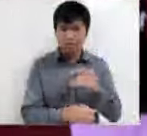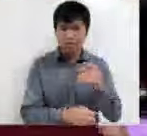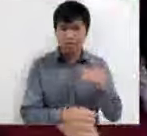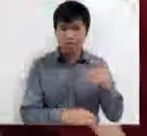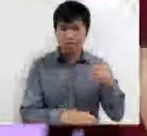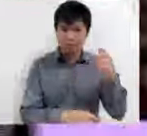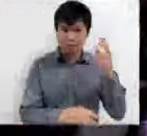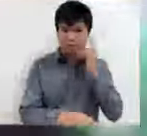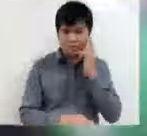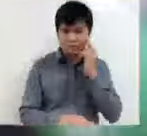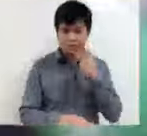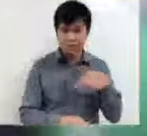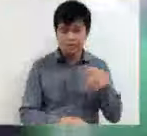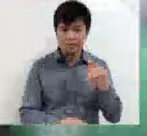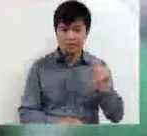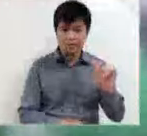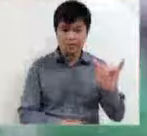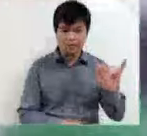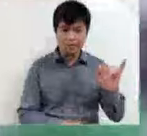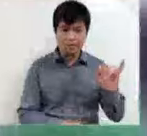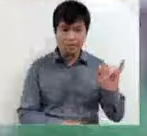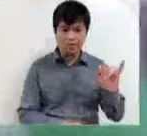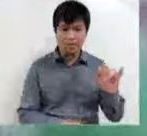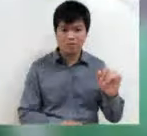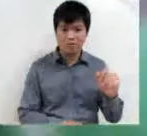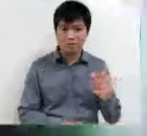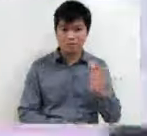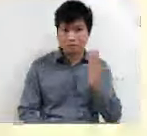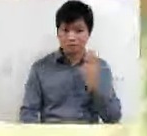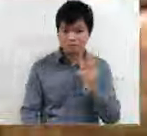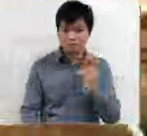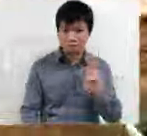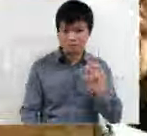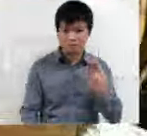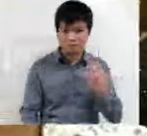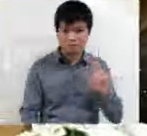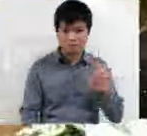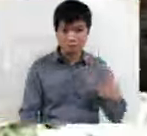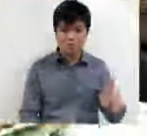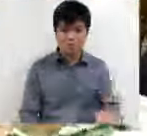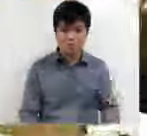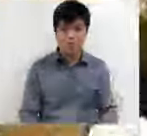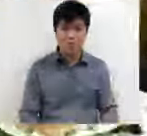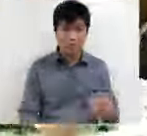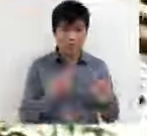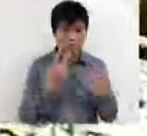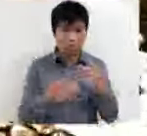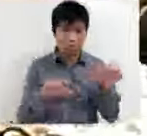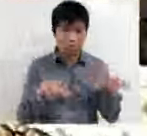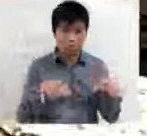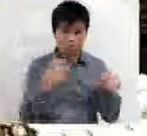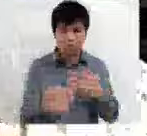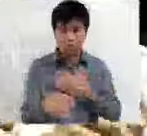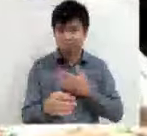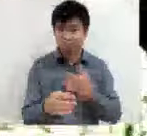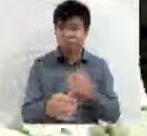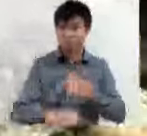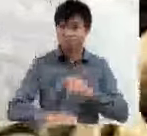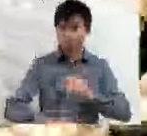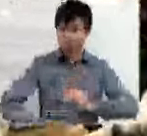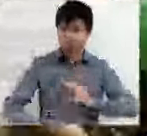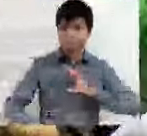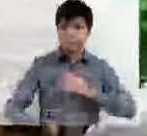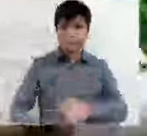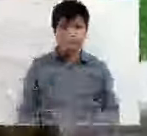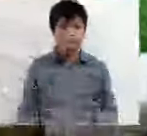Kitty Duterte. Seeing all his hard work and dedication, I'm really proud. Naroon din si former Green Archer Jeron Teng na nanguna